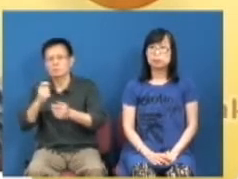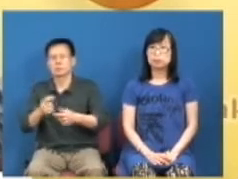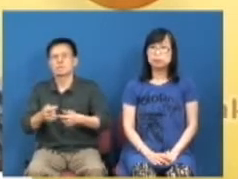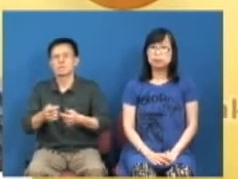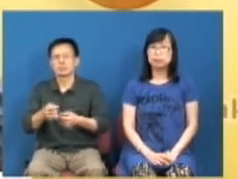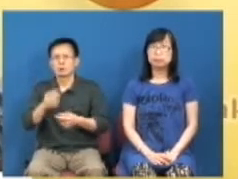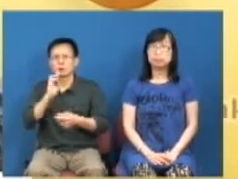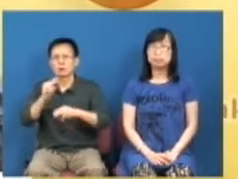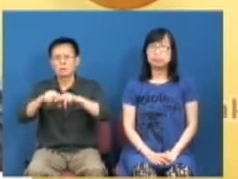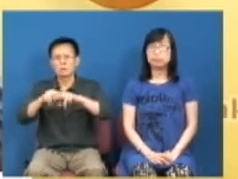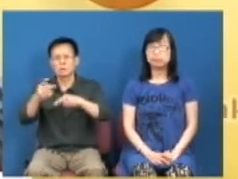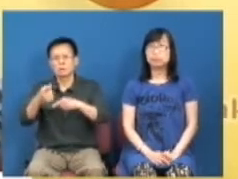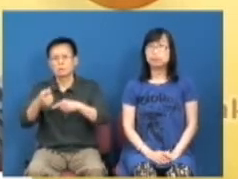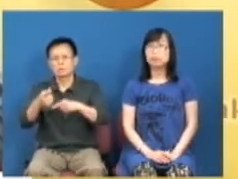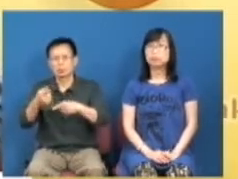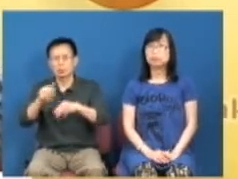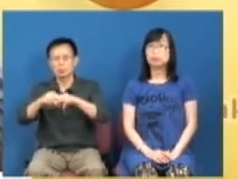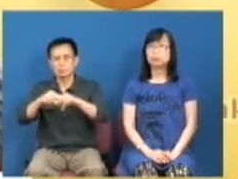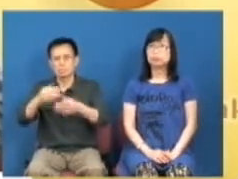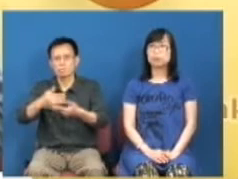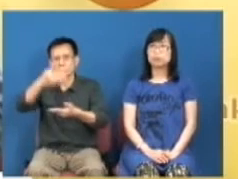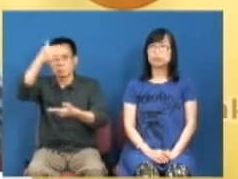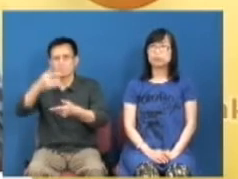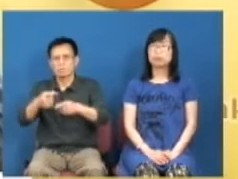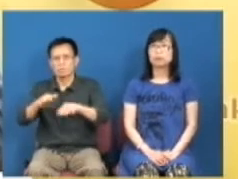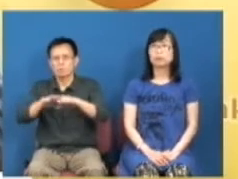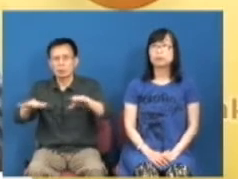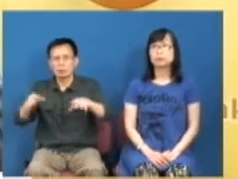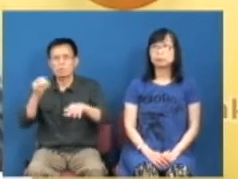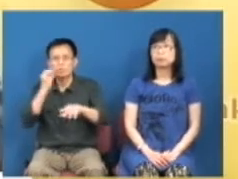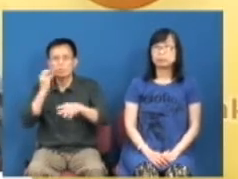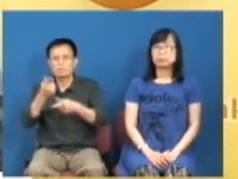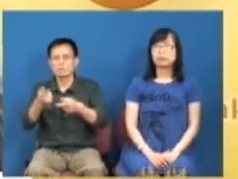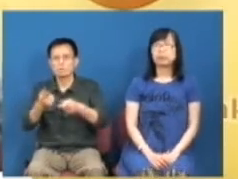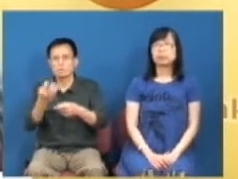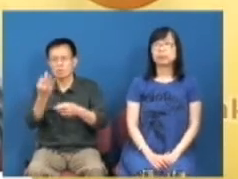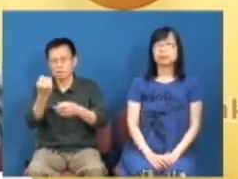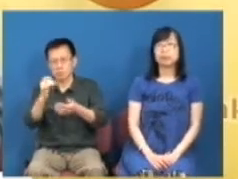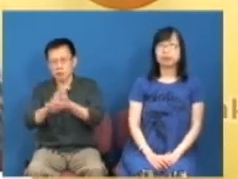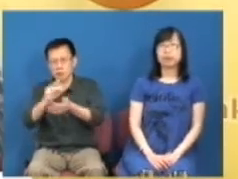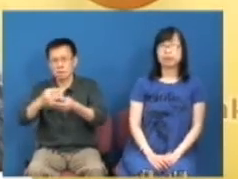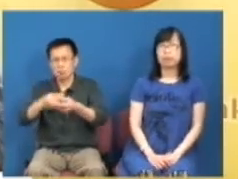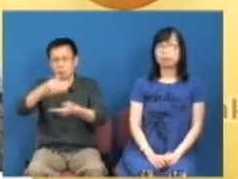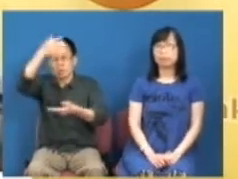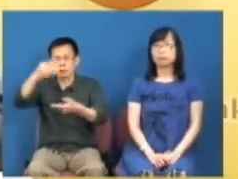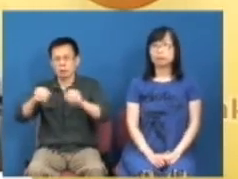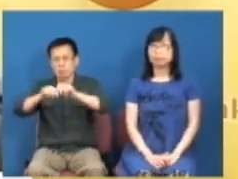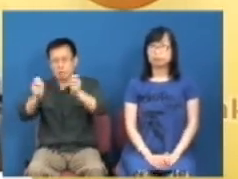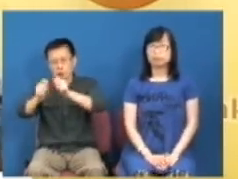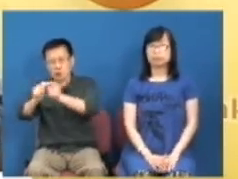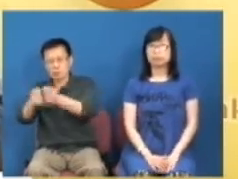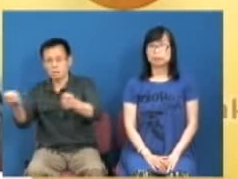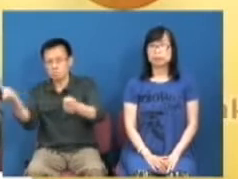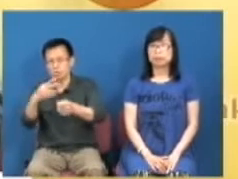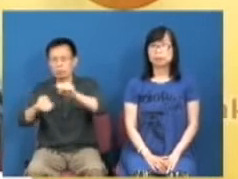能大陸啲建築物平均年齡都30年咁，即係聽到都覺得有啲恐怖。即係30年就拆咗佢，再起過，咁你可以想